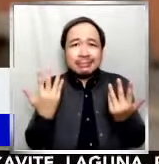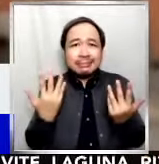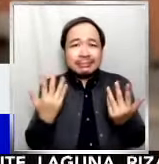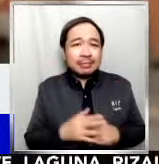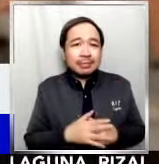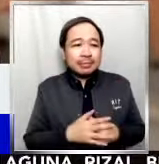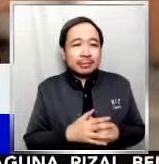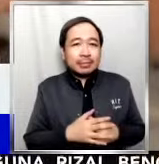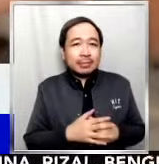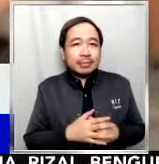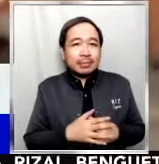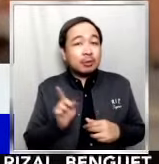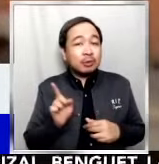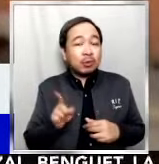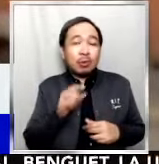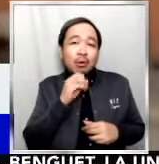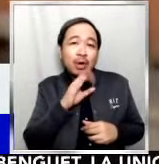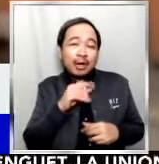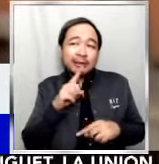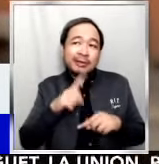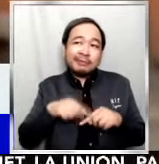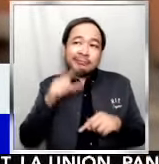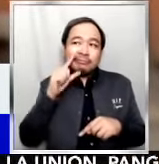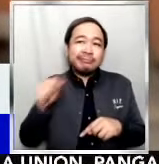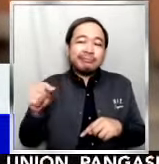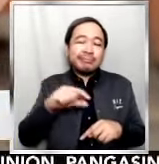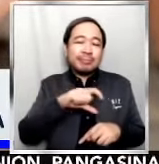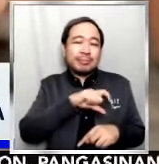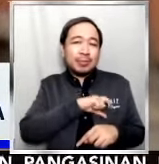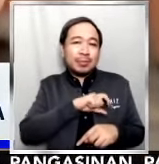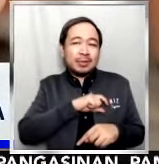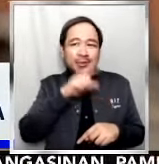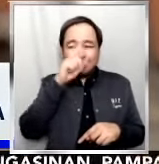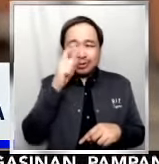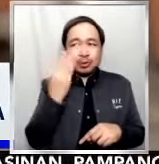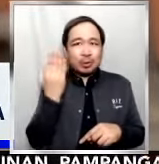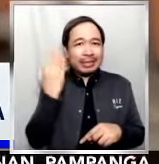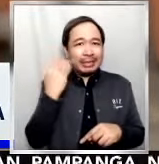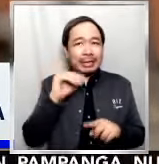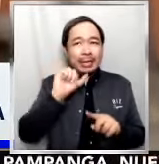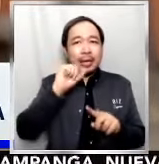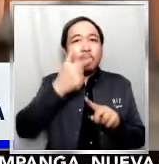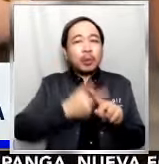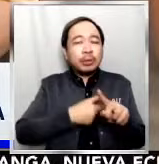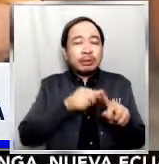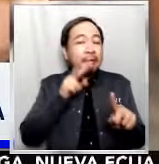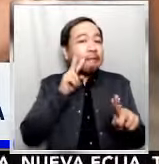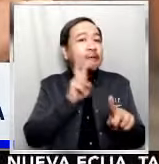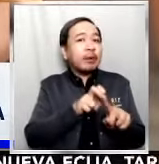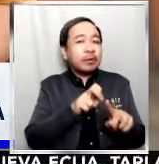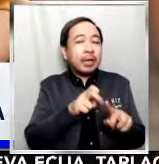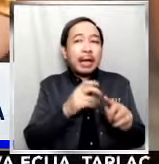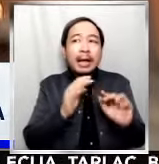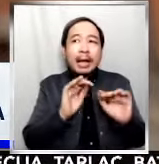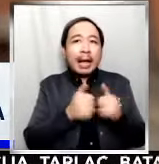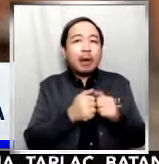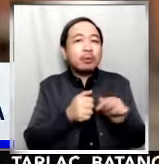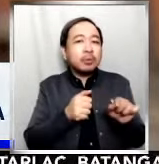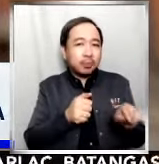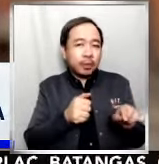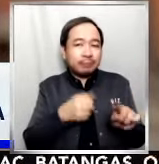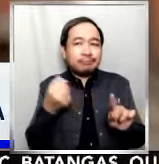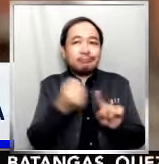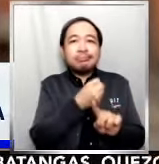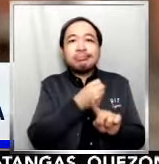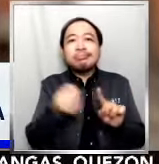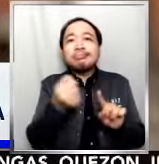pulis ang pangyayari dahil nitong katapusan lang ng Agosto na diskubre na mga kaanak ni Lola ang pananakit na ginagawa na raw pala sa kanya sa loob